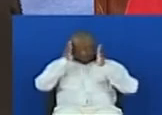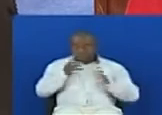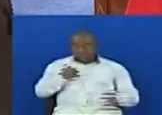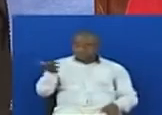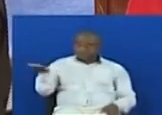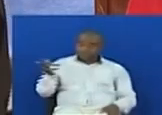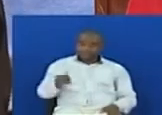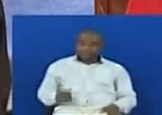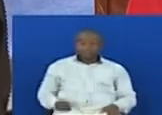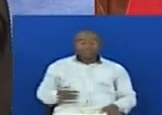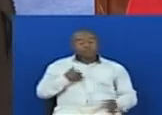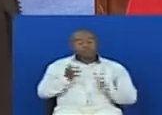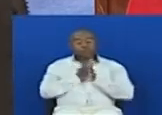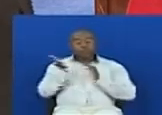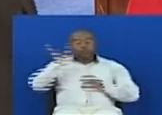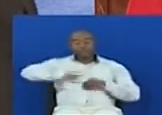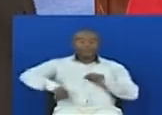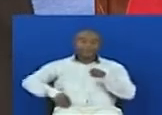nimalize